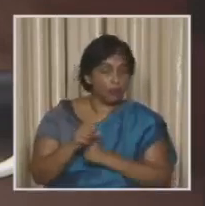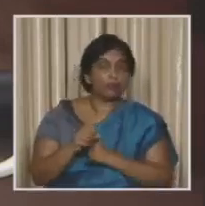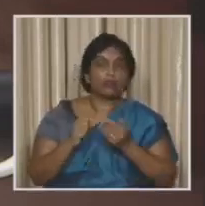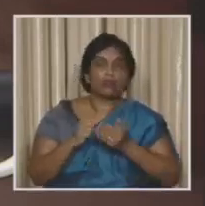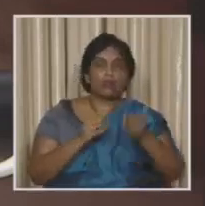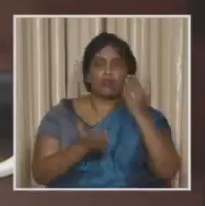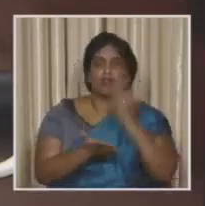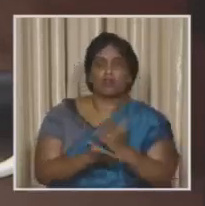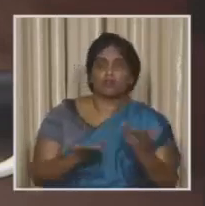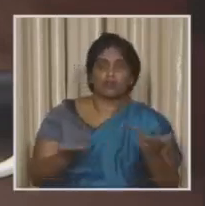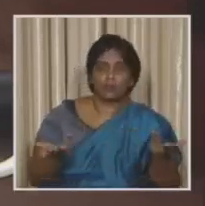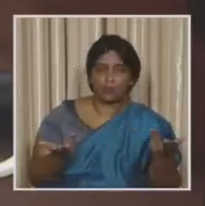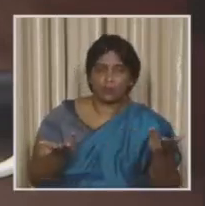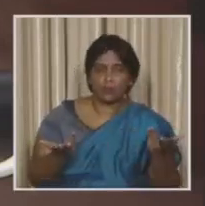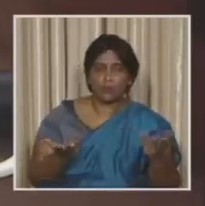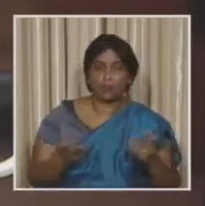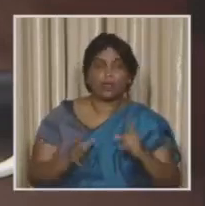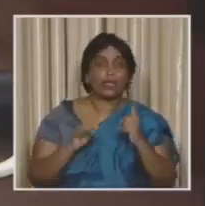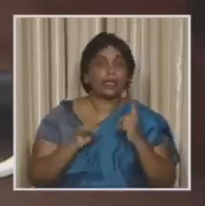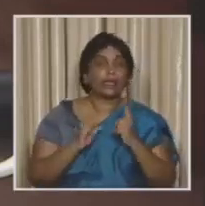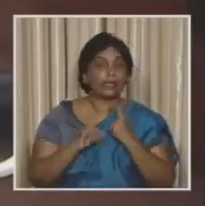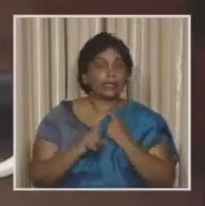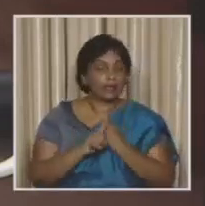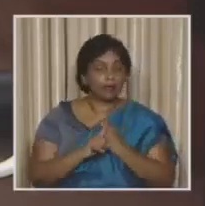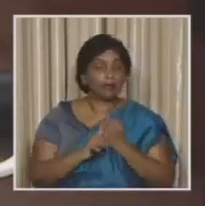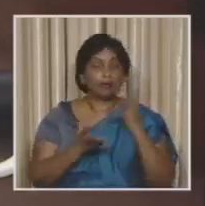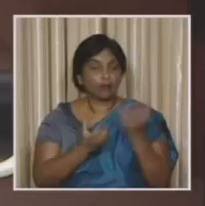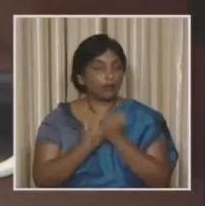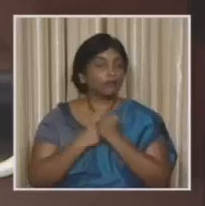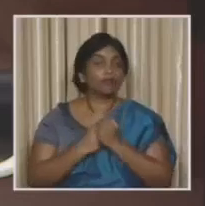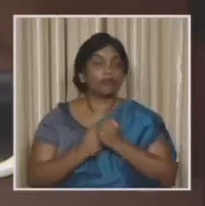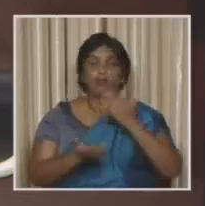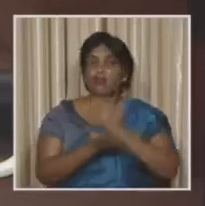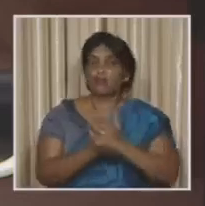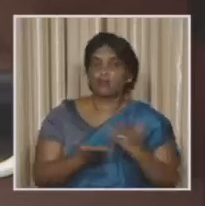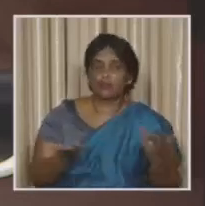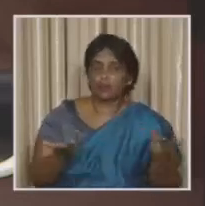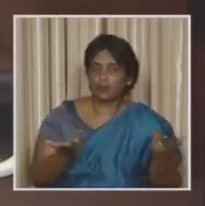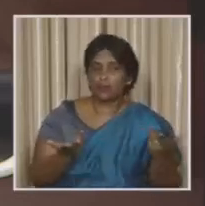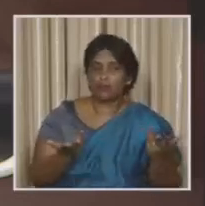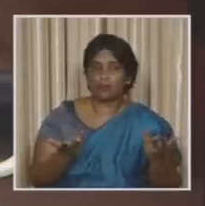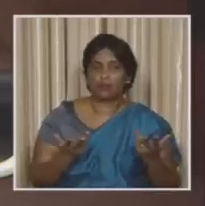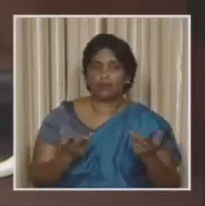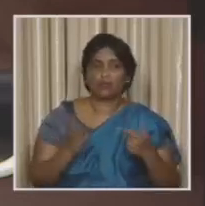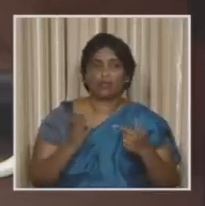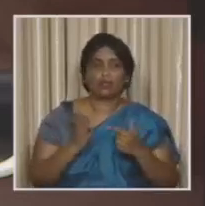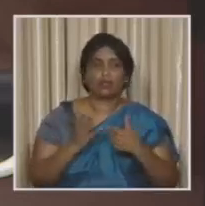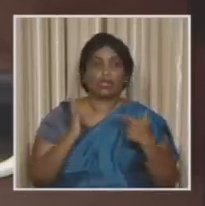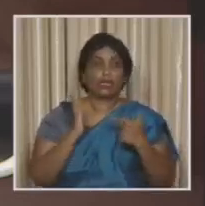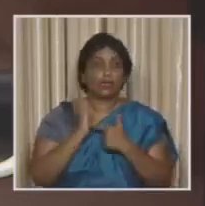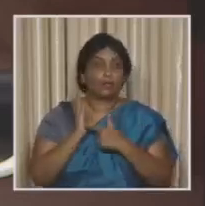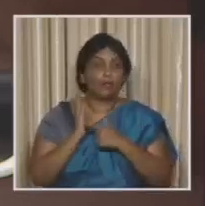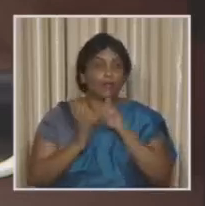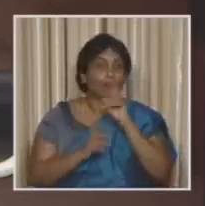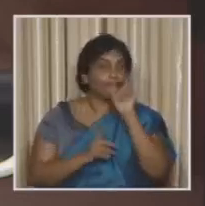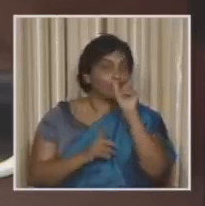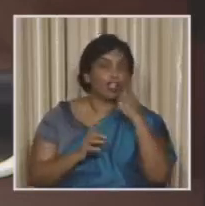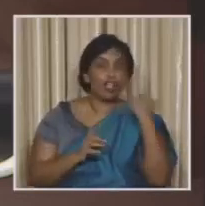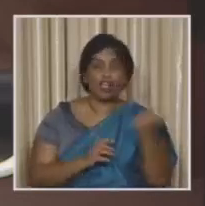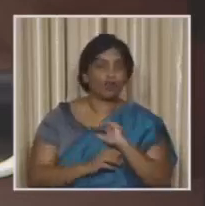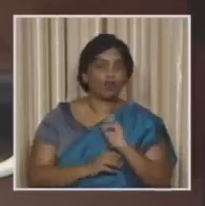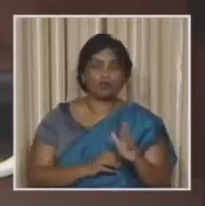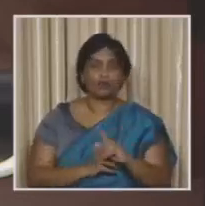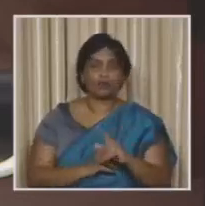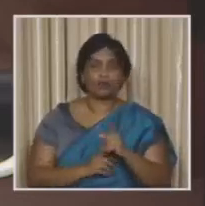කොතනද ගිහලා නතර වුණේ කිත්තු වර්ගේ පැහැරගෙන යාම කොතනද ගිහලා නතර වුණේ ත්‍රිපෝලි කියන වචන අලුත් වචනයක් නෙමෙයි ඒක